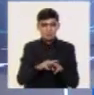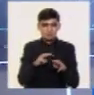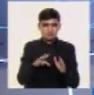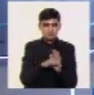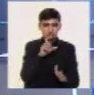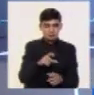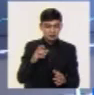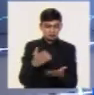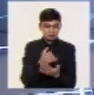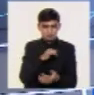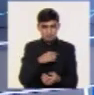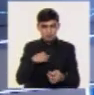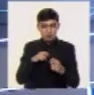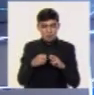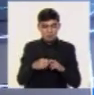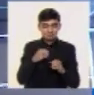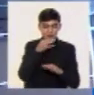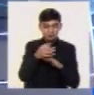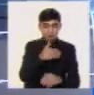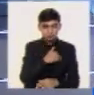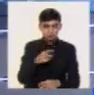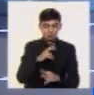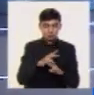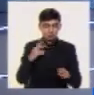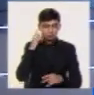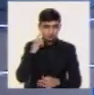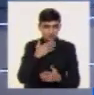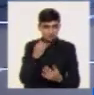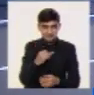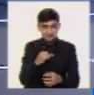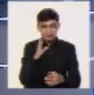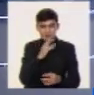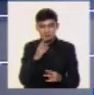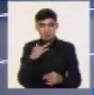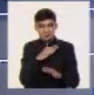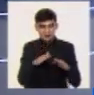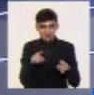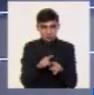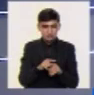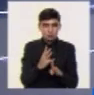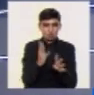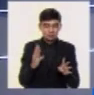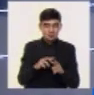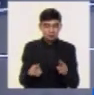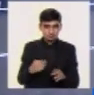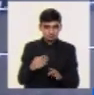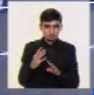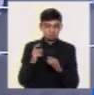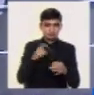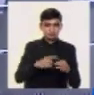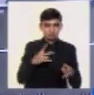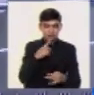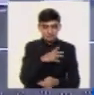таппай безилдеп жүрді. Жиналғандар көп балалы отбасылар секілді баспанаға жеке кезек құруды талап етіп отыр. Бұл мәселемен